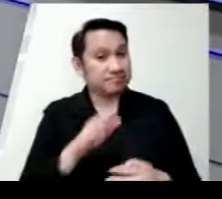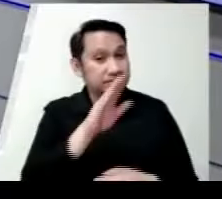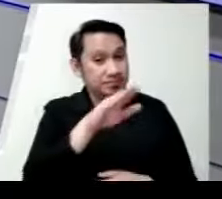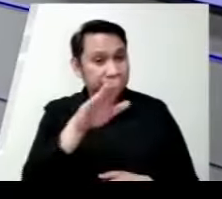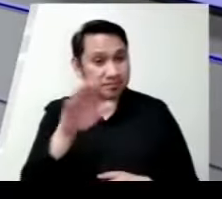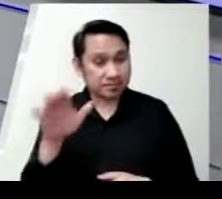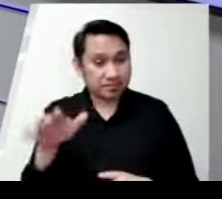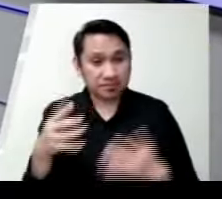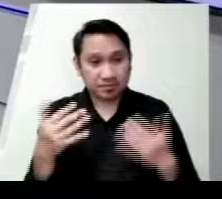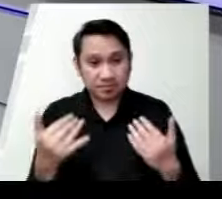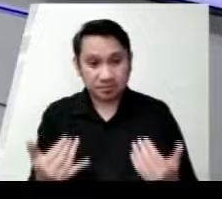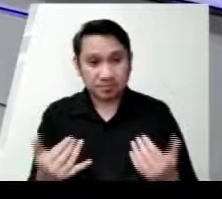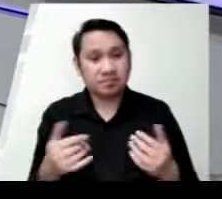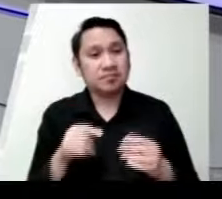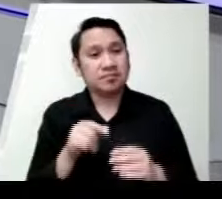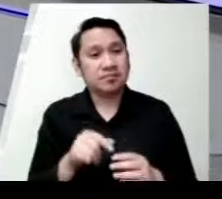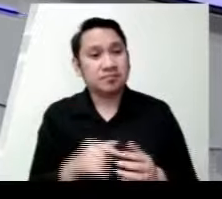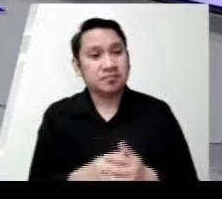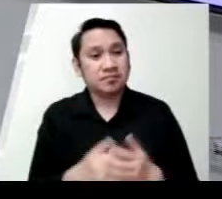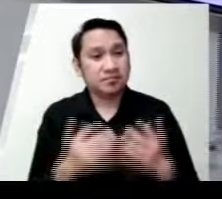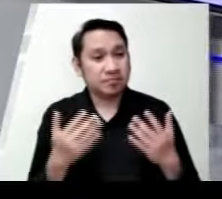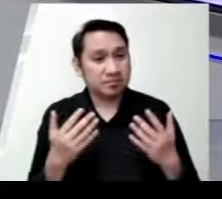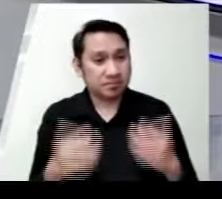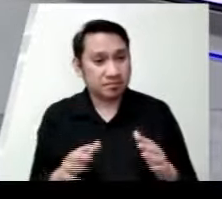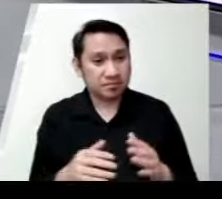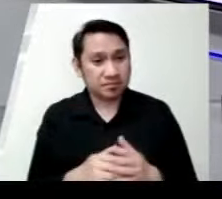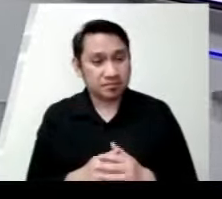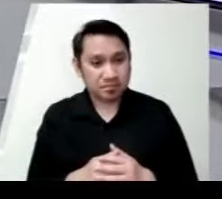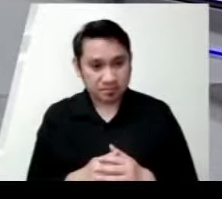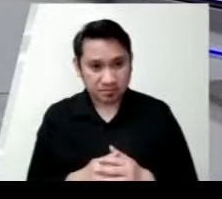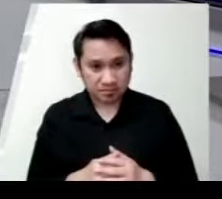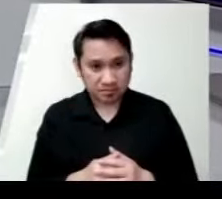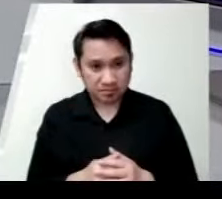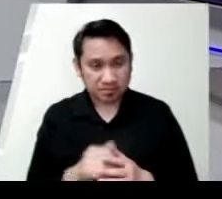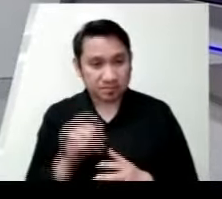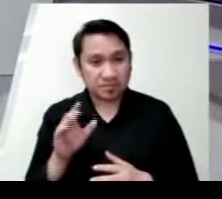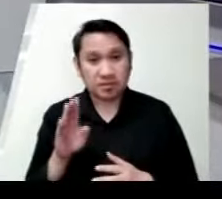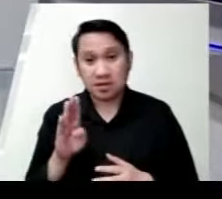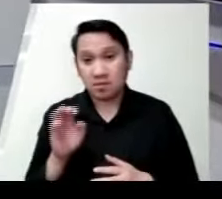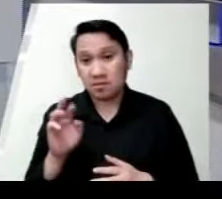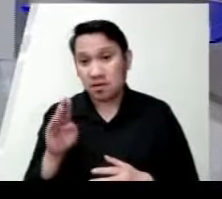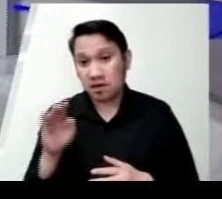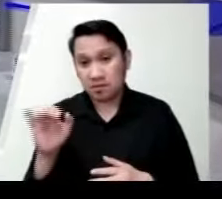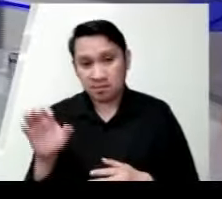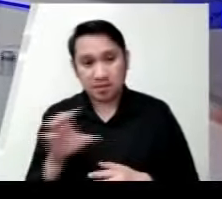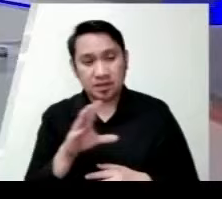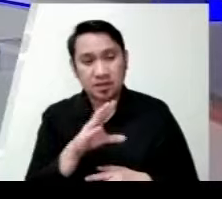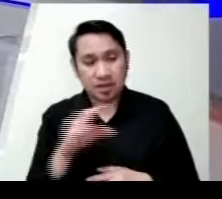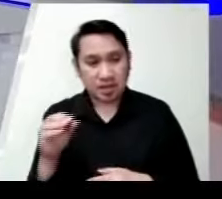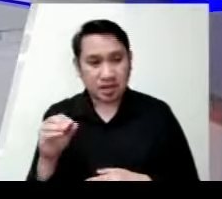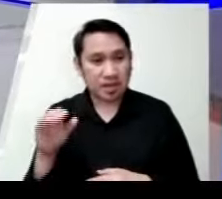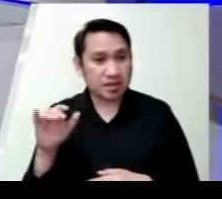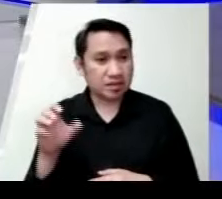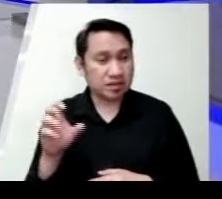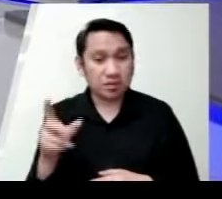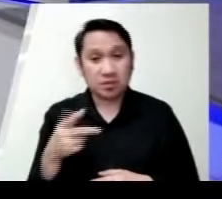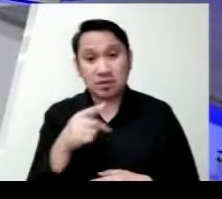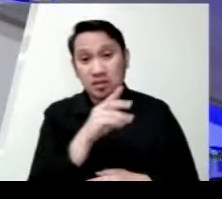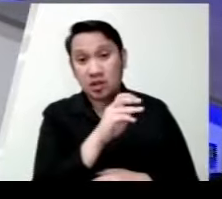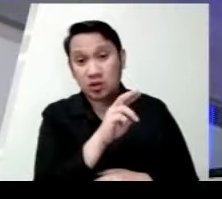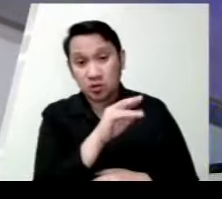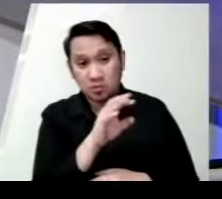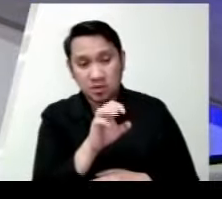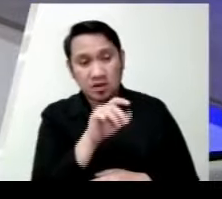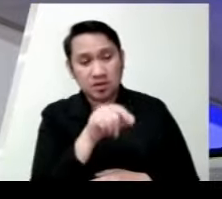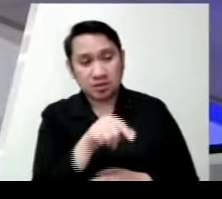closer than ever before ang friendship ngayon ng Team Barda na sina Barbie Fortesa at David Licalco. Puring-puri rin kay Barbie ang pag-arte ni